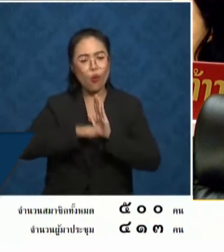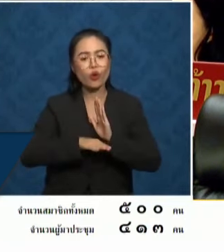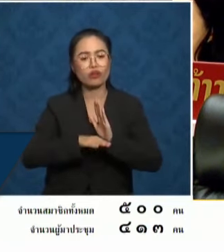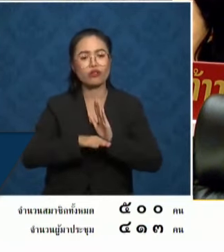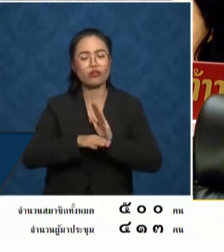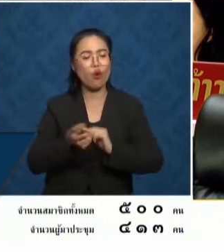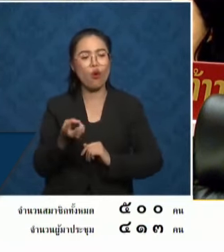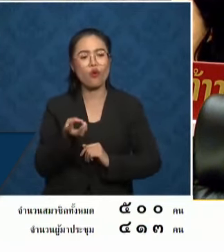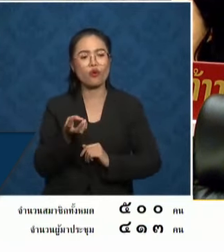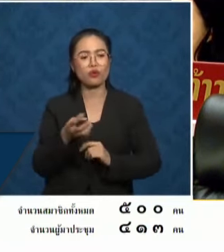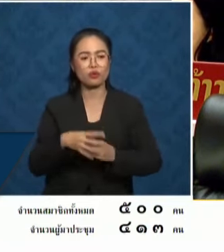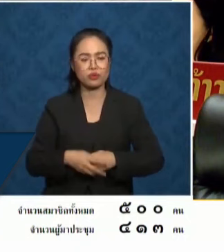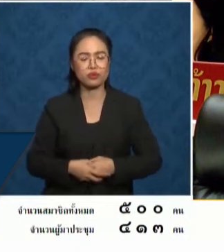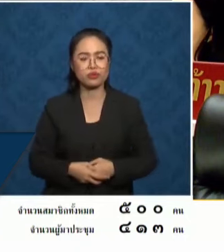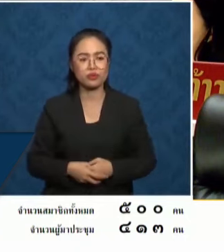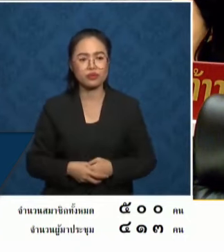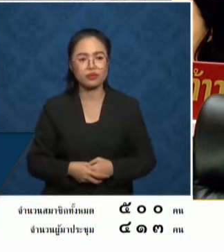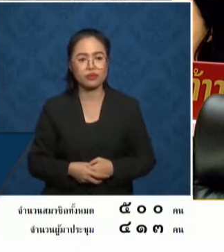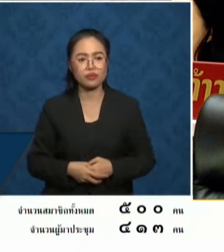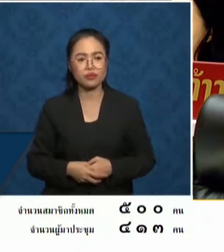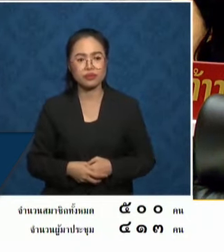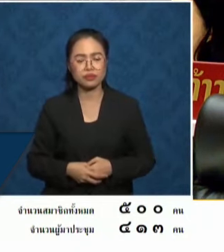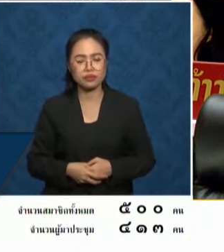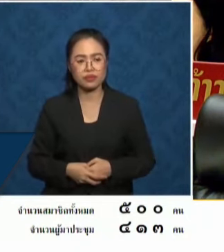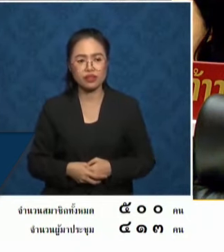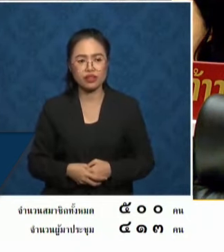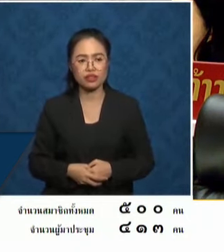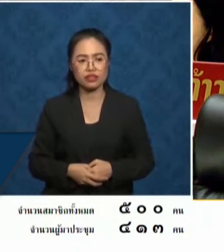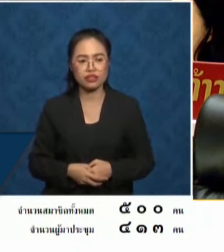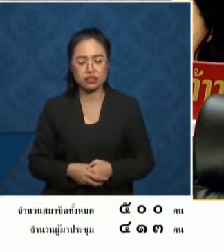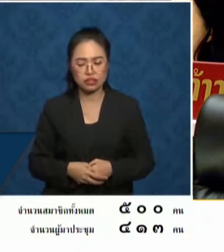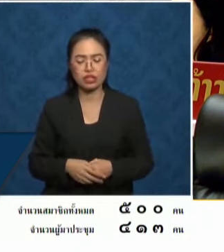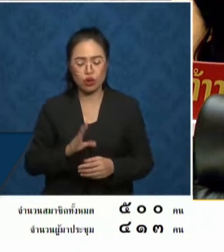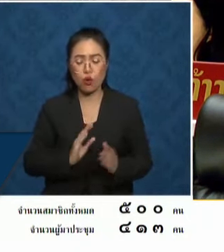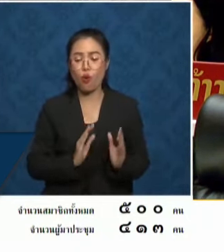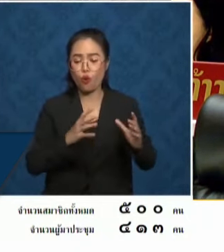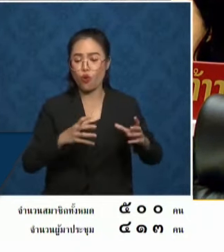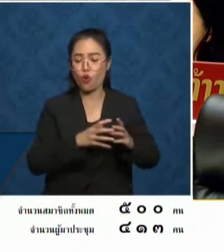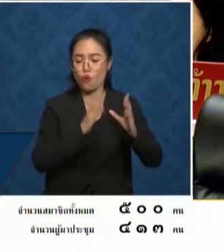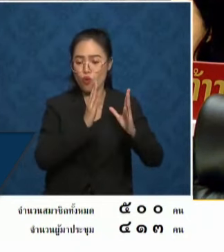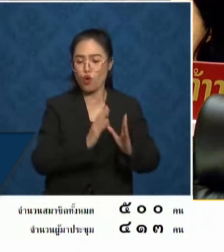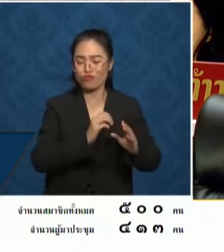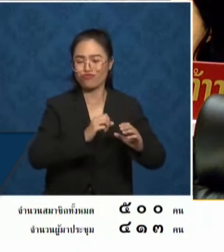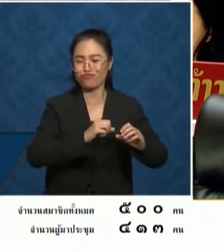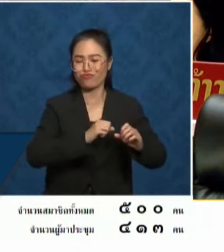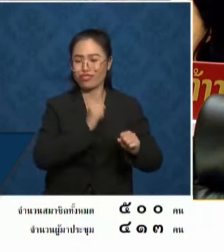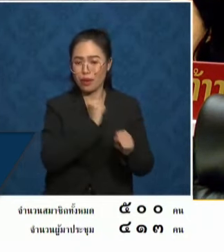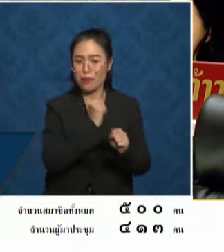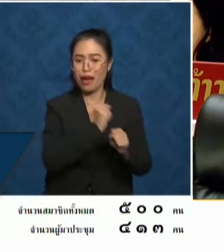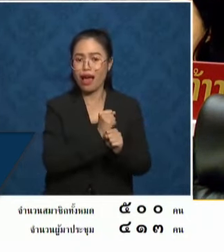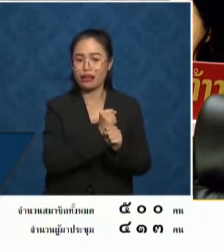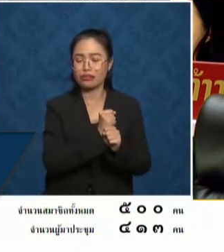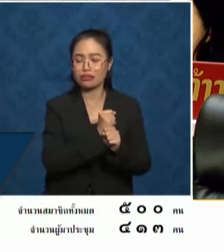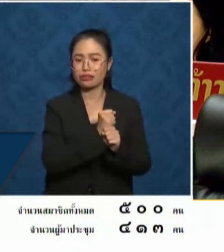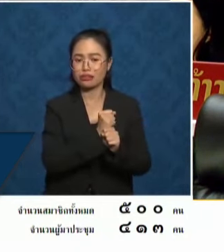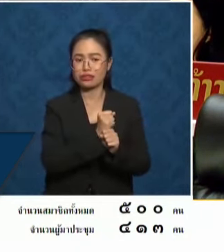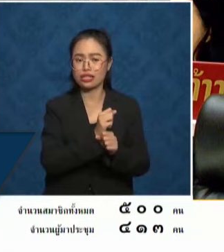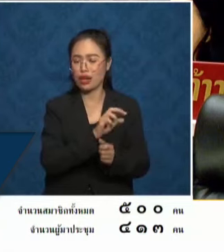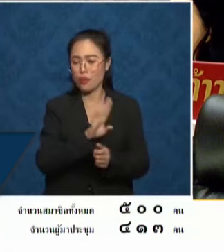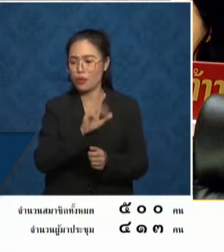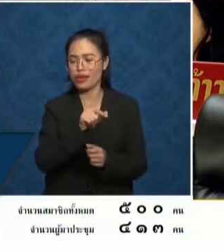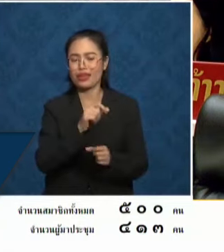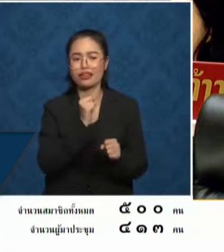นั้นเนี่ยเราไม่สามารถบอกได้นะคะว่าคนวัยทำงานที่เา้าทำงานนอกระบบเนี่ยเค้าไม่ได้ทำงาน